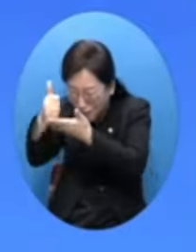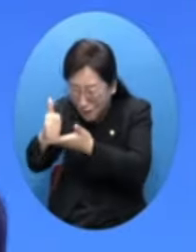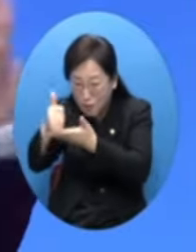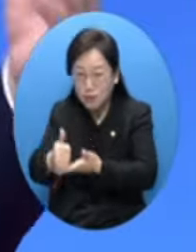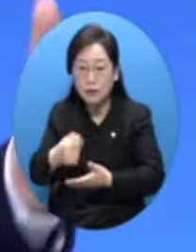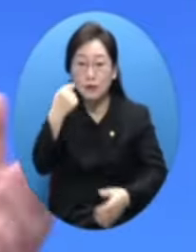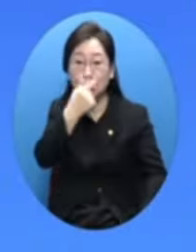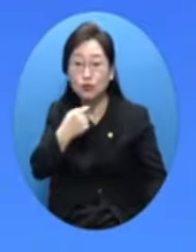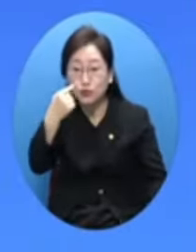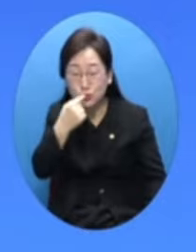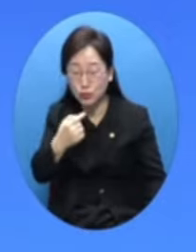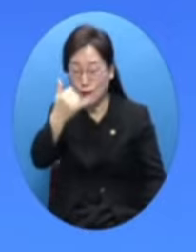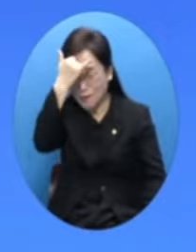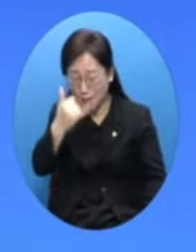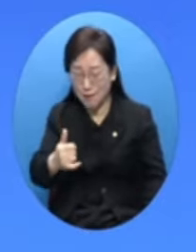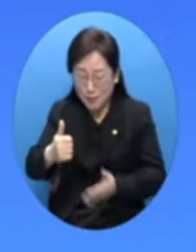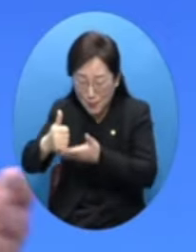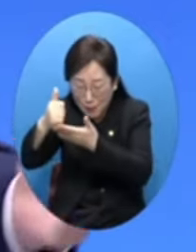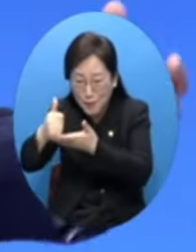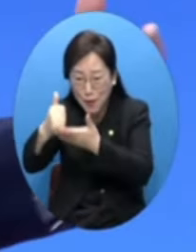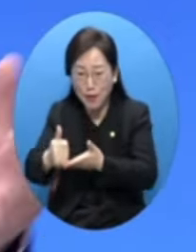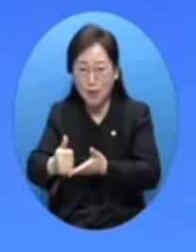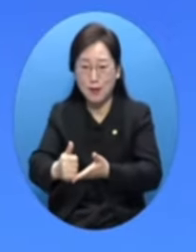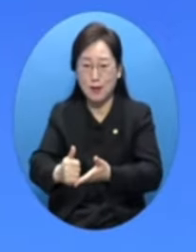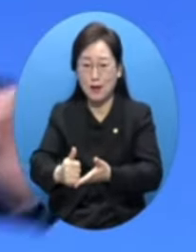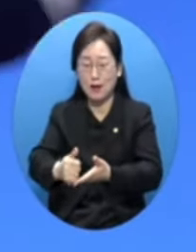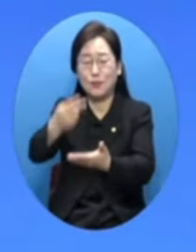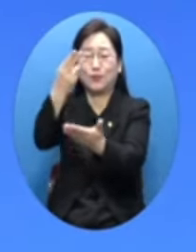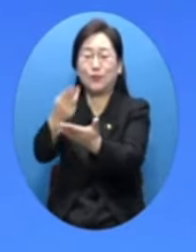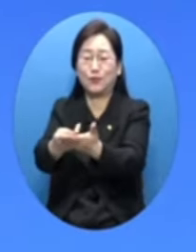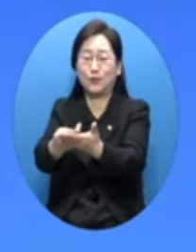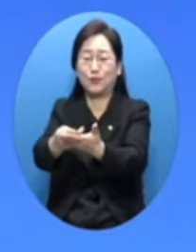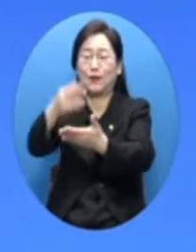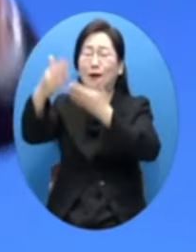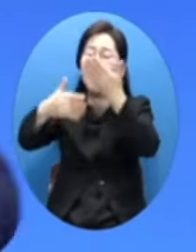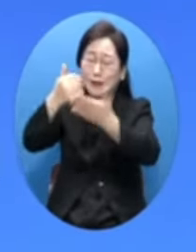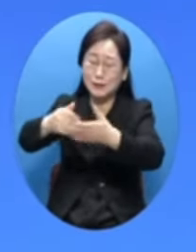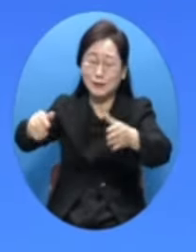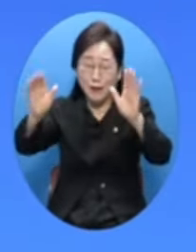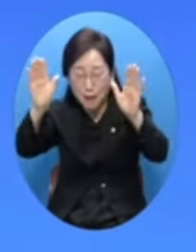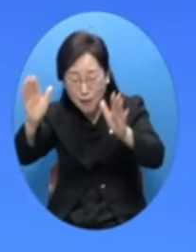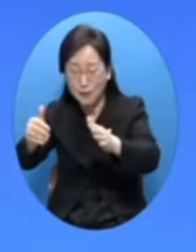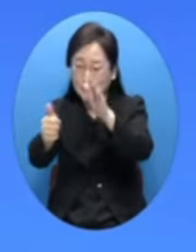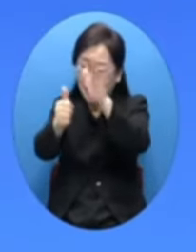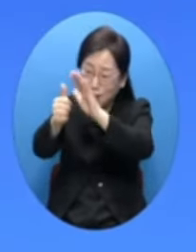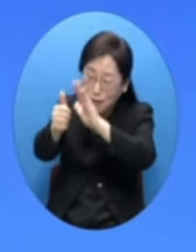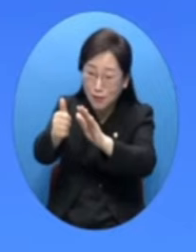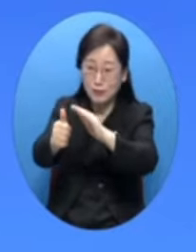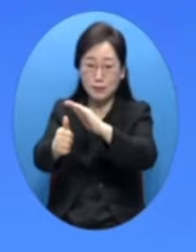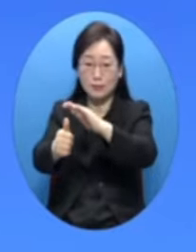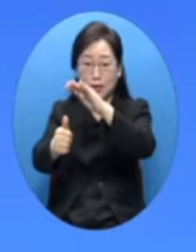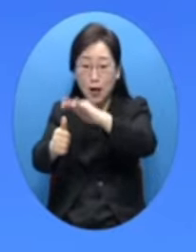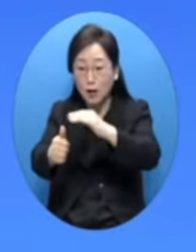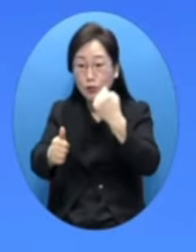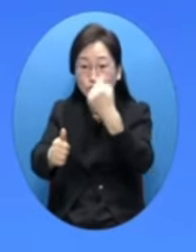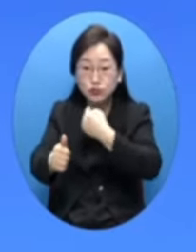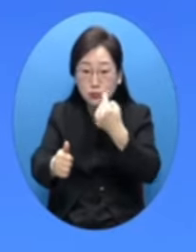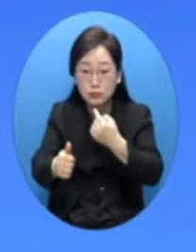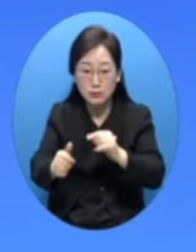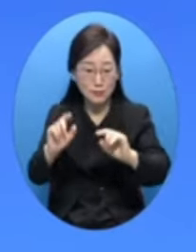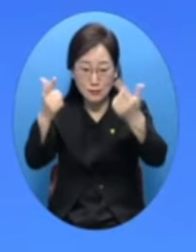하고 외복을 갖추고 자기를 침상에 넣어놓고 하고 해서 병 고칠 줄 알았더니